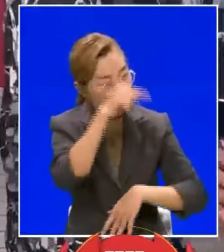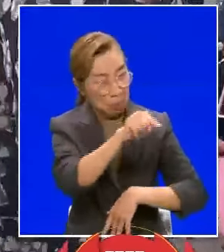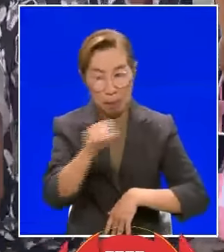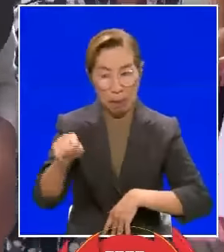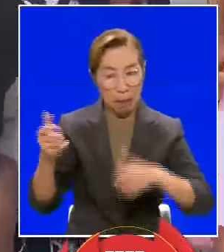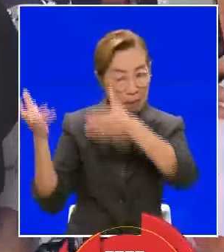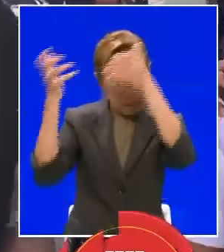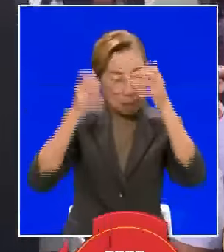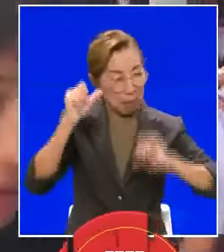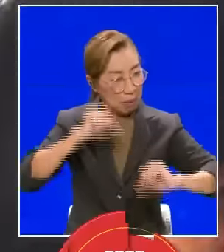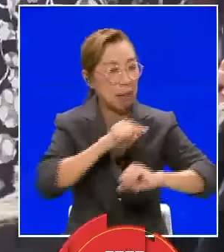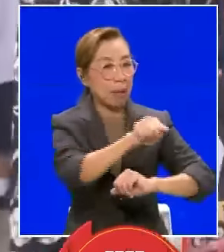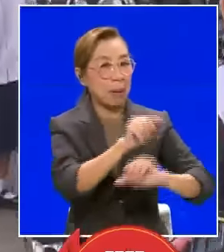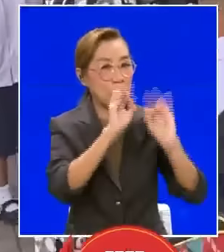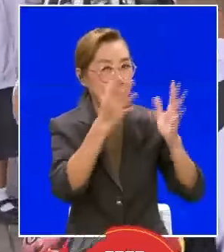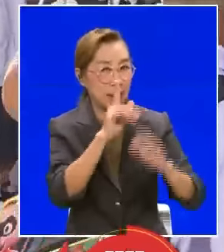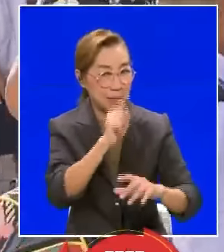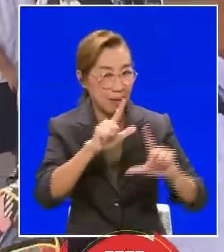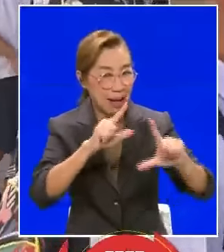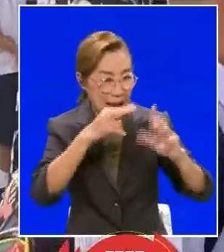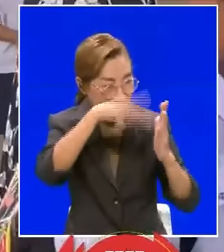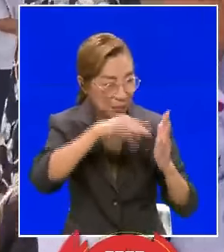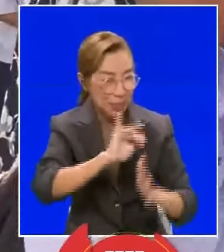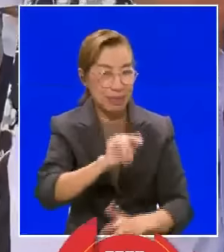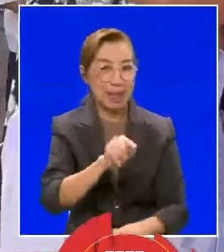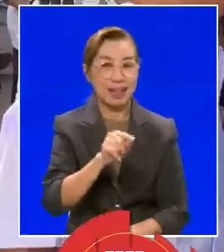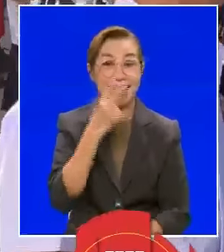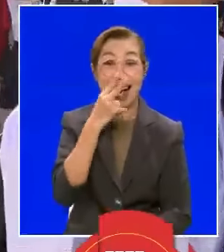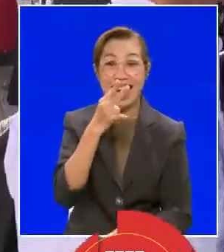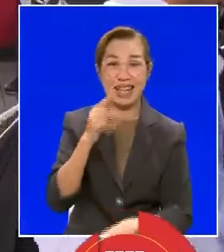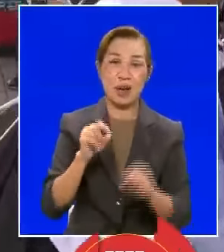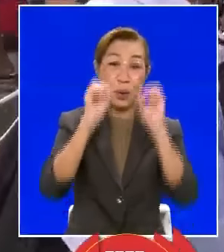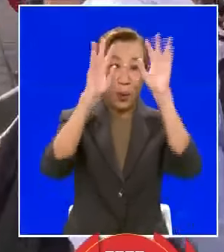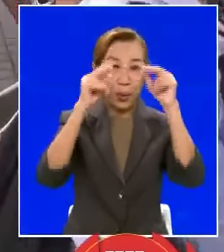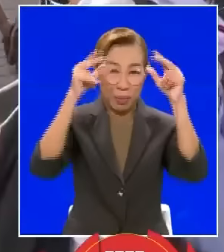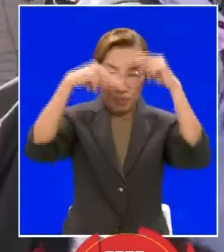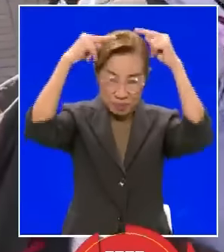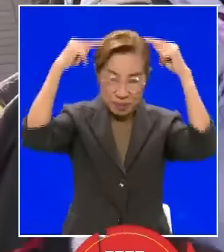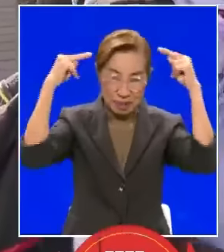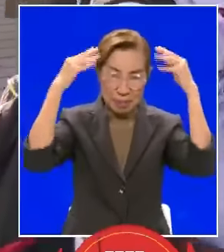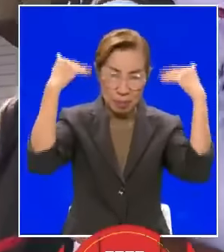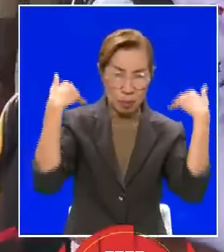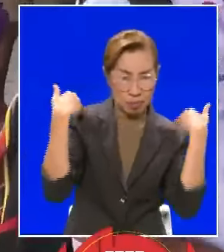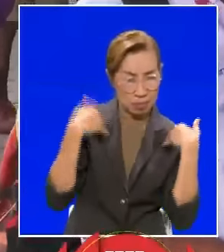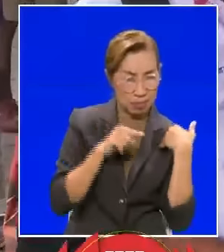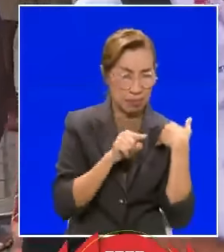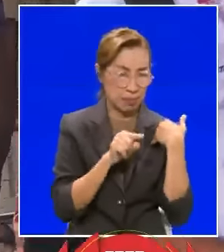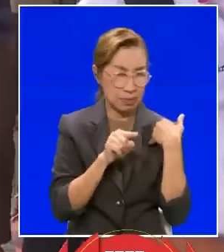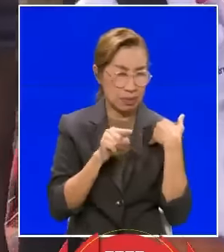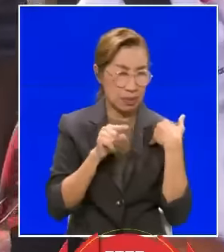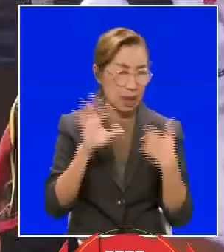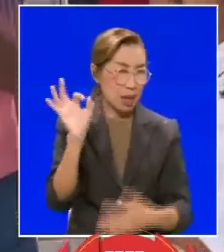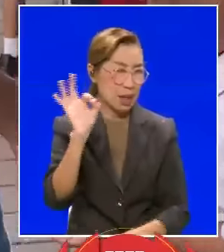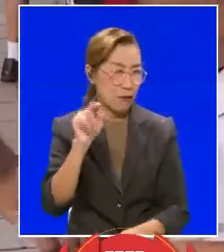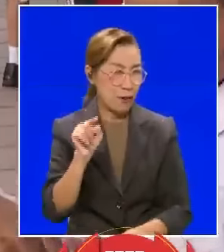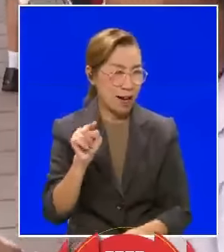ากันนี่ข้างหลังไม่สนุไว ้เซรามูนก็มีนี่เห็นนักนี่ เซรามูนนี่ ใช่ไหม สีนี้ไม่เซรามูนสีฟ้าต้องอีกเซเลอร์ห